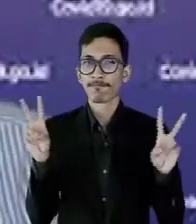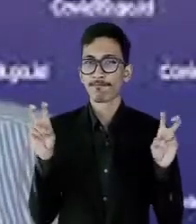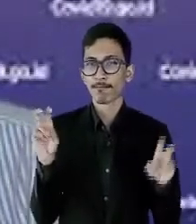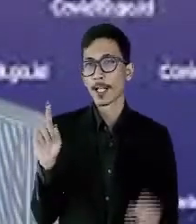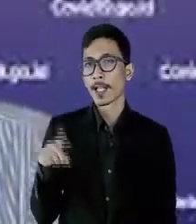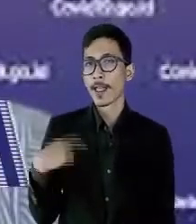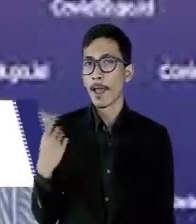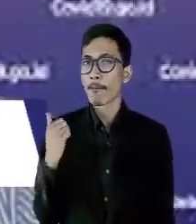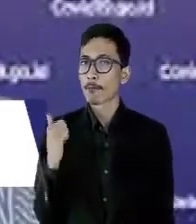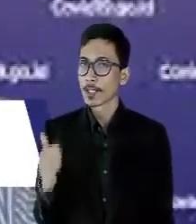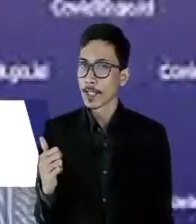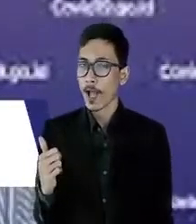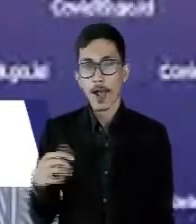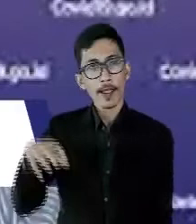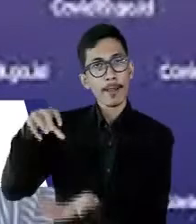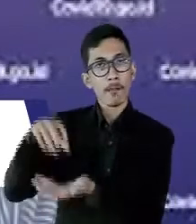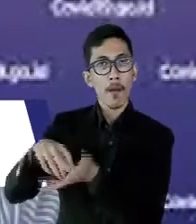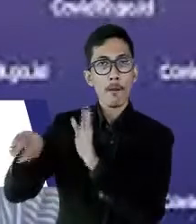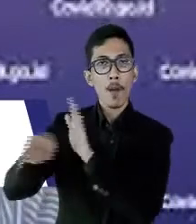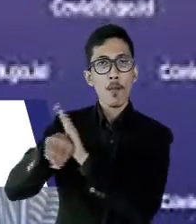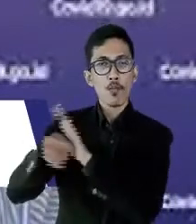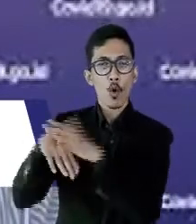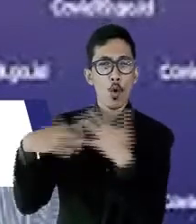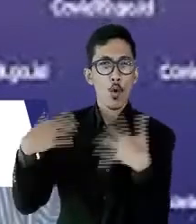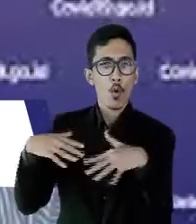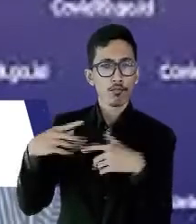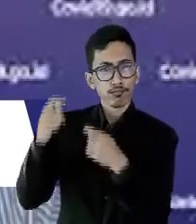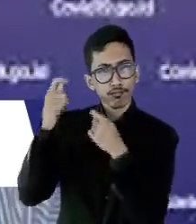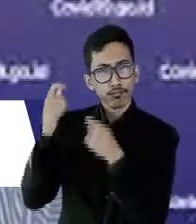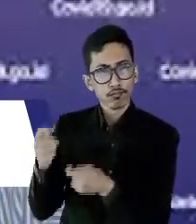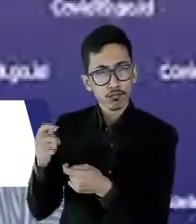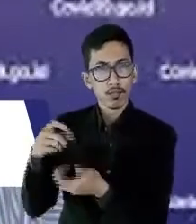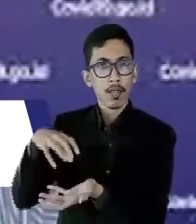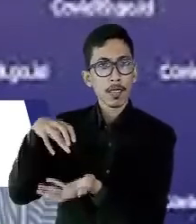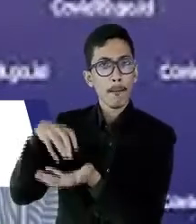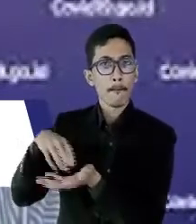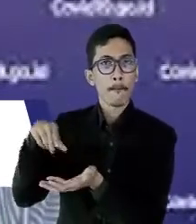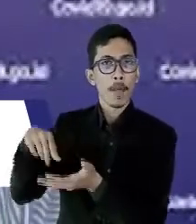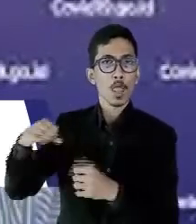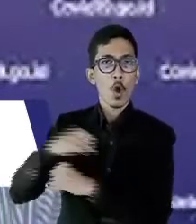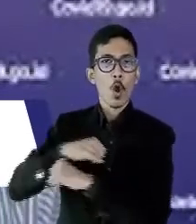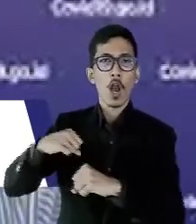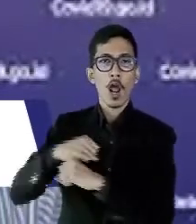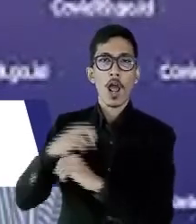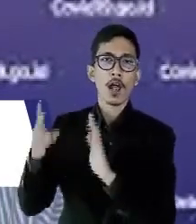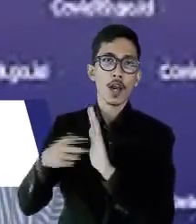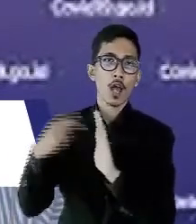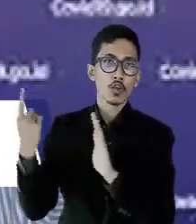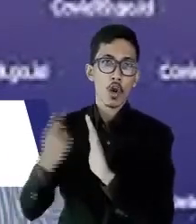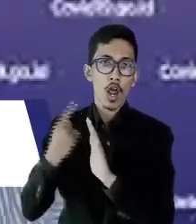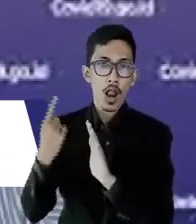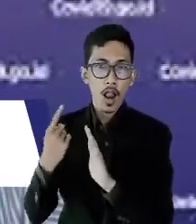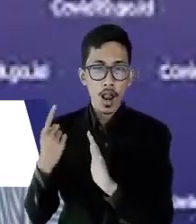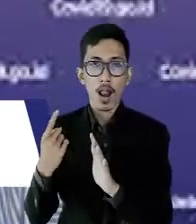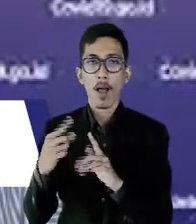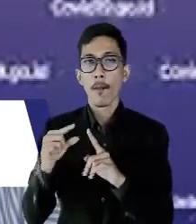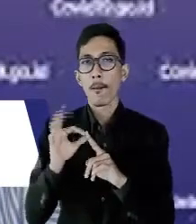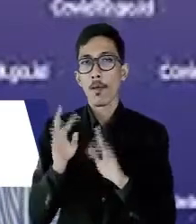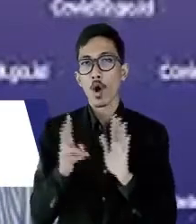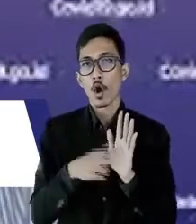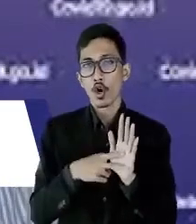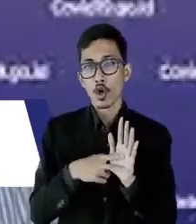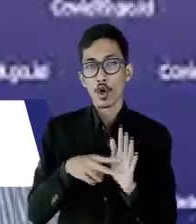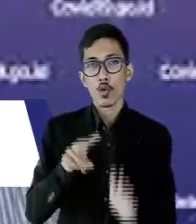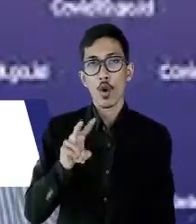Papua mendapatkan kehormatan untuk menyelenggarakan perhelatan akbar Pekan Olahraga Nasional atau PON